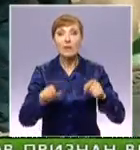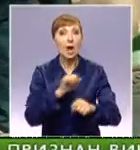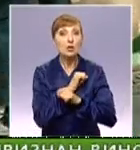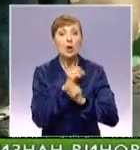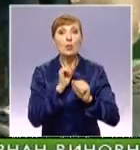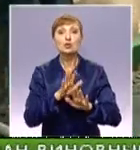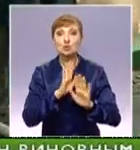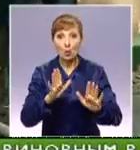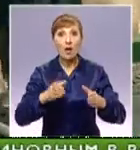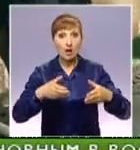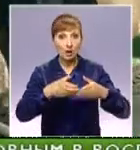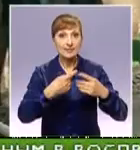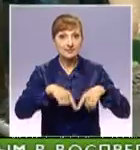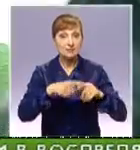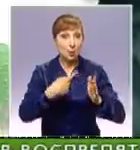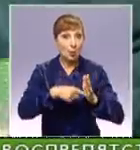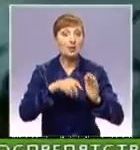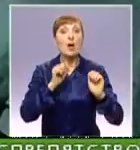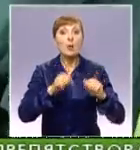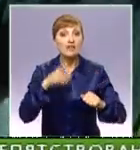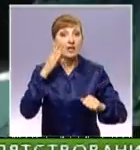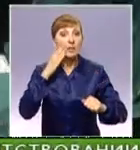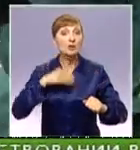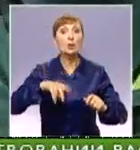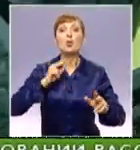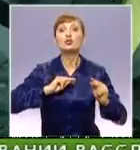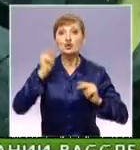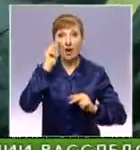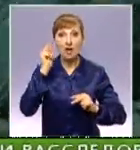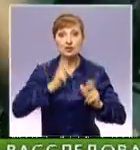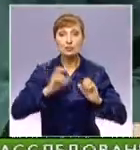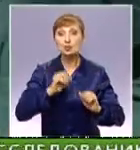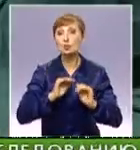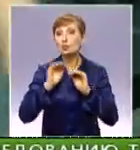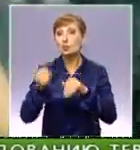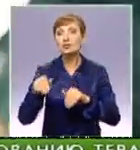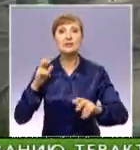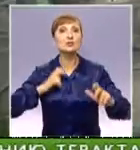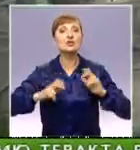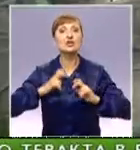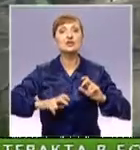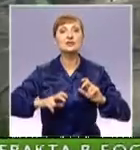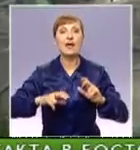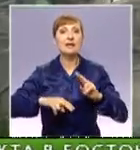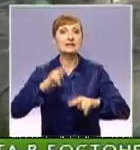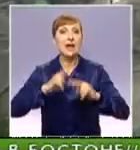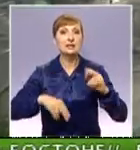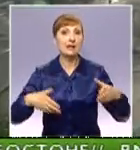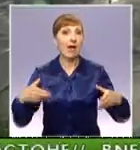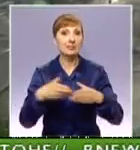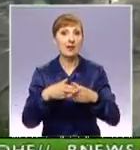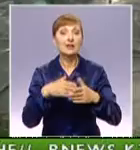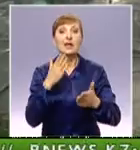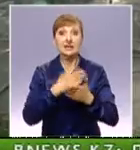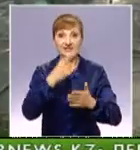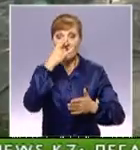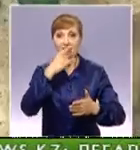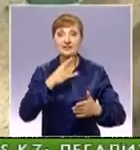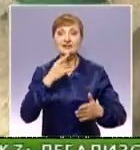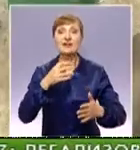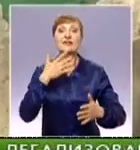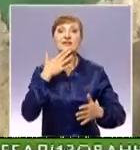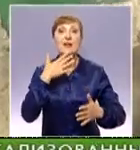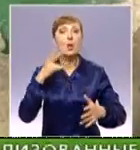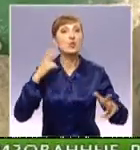не только в организациях мегаполиса. В Алматы учащиеся могут устроиться в студенческие строительные отряды. Например, такой есть в Казанском